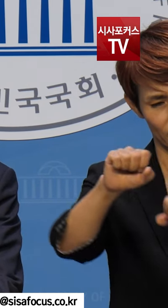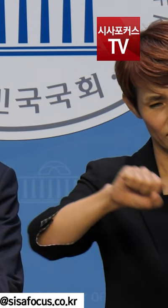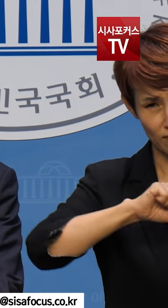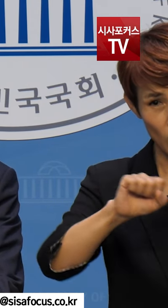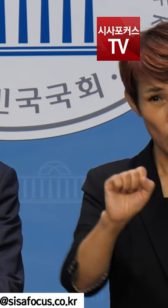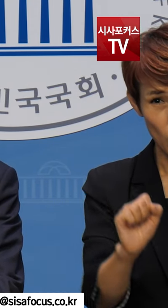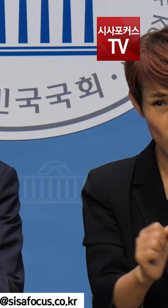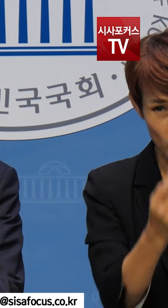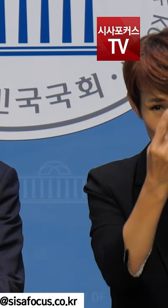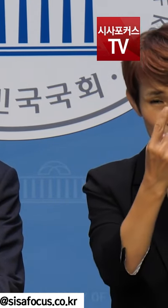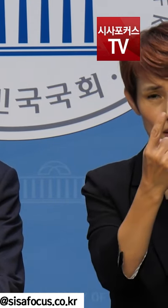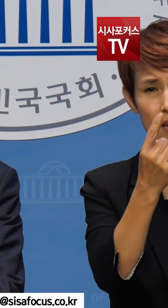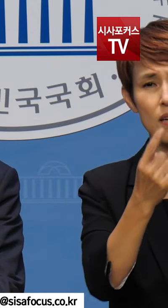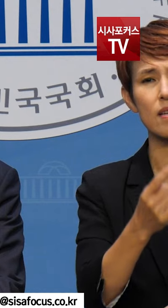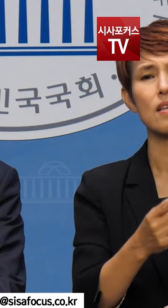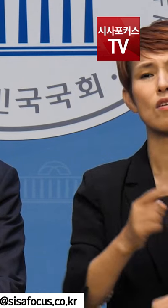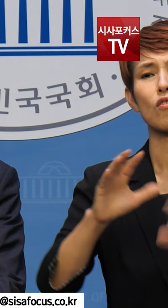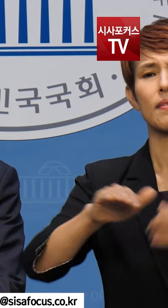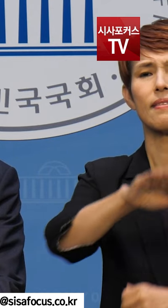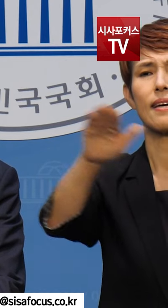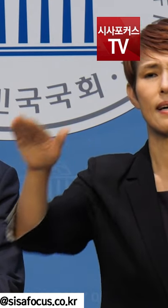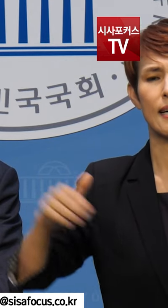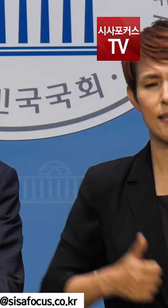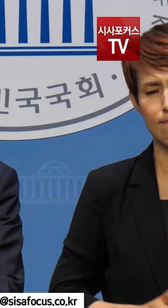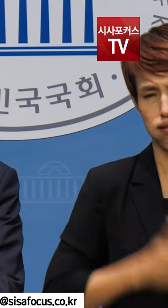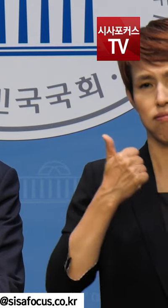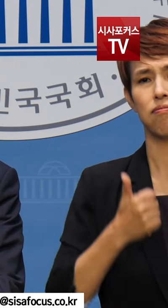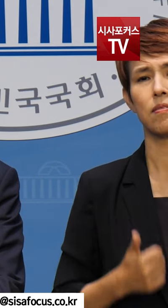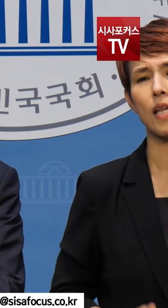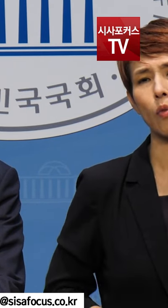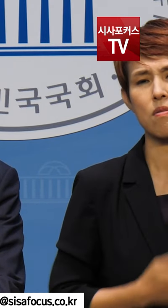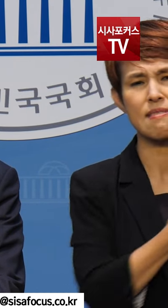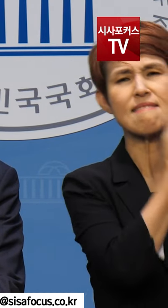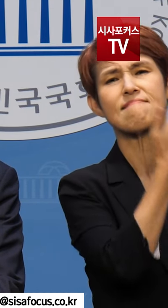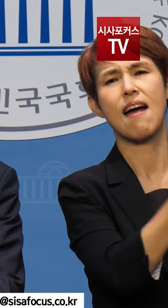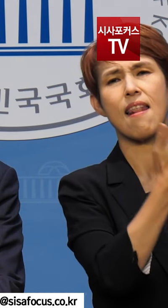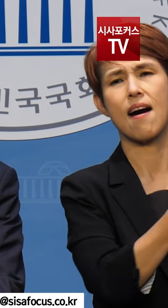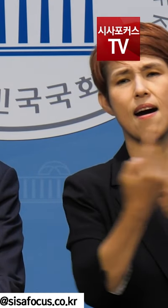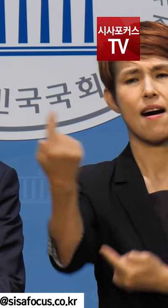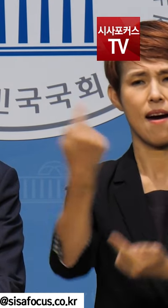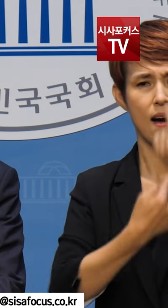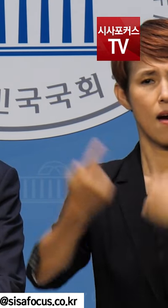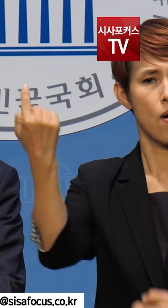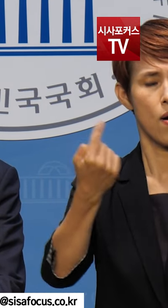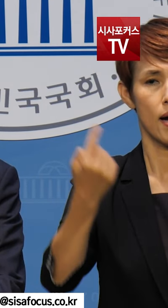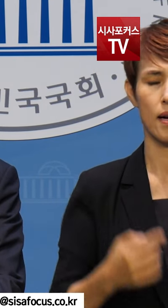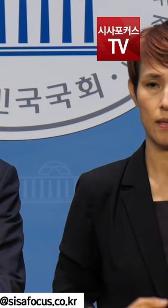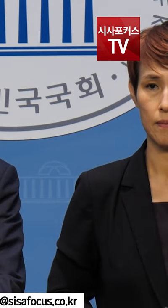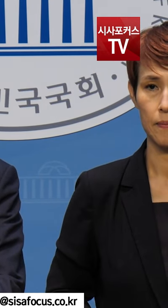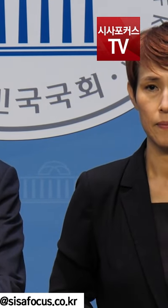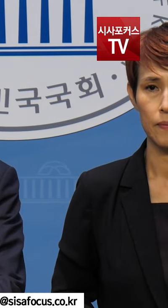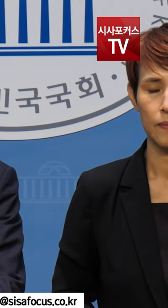더 많은 국민을 탄핵 요구의 장으로 불러들일 것입니다.